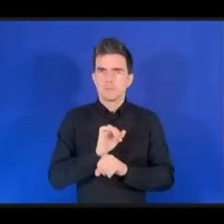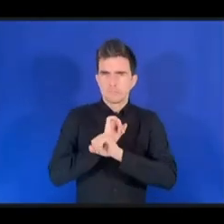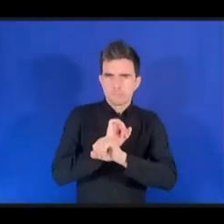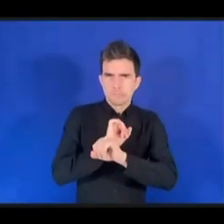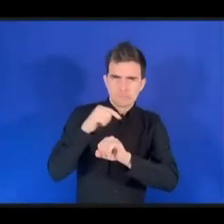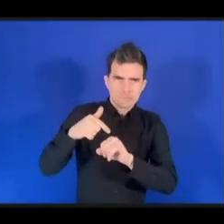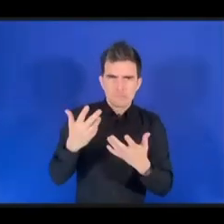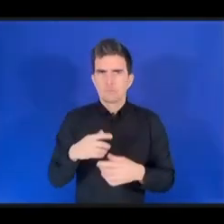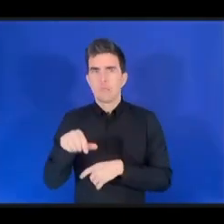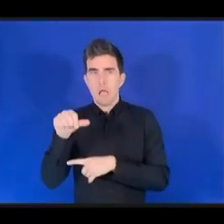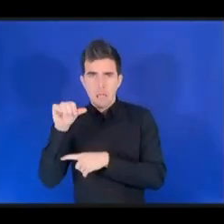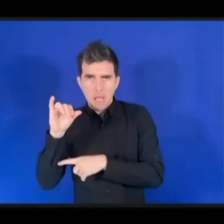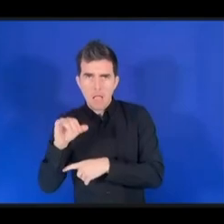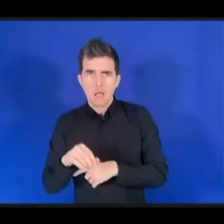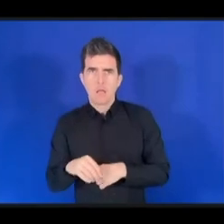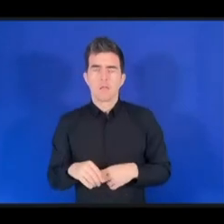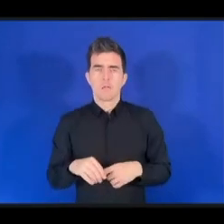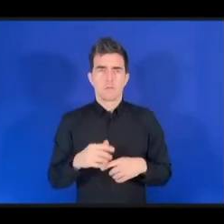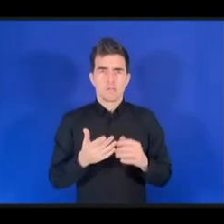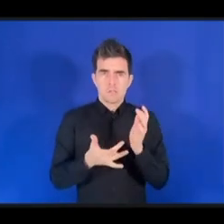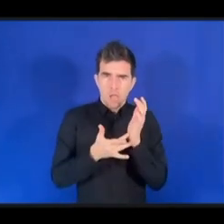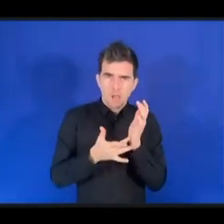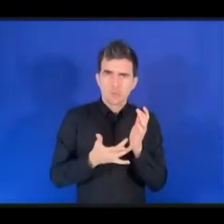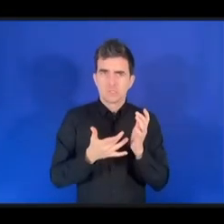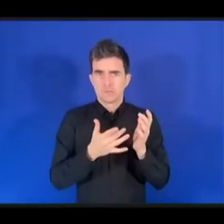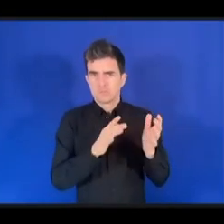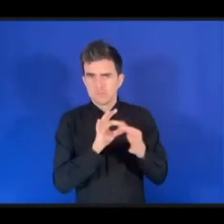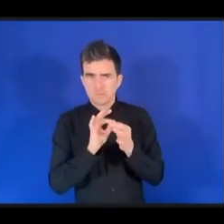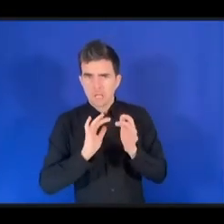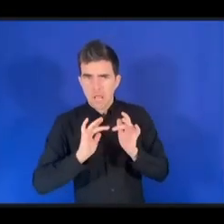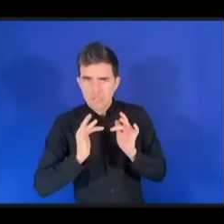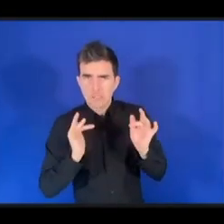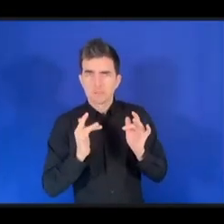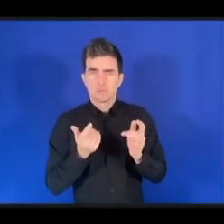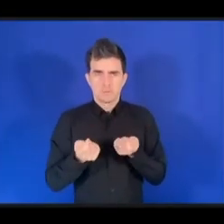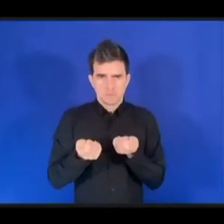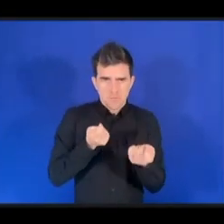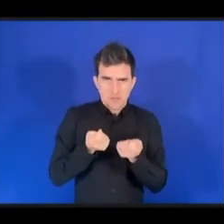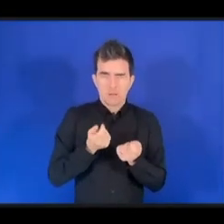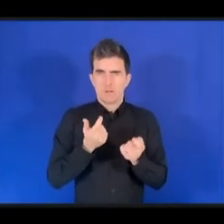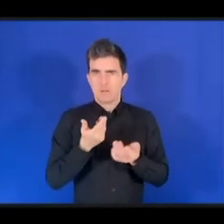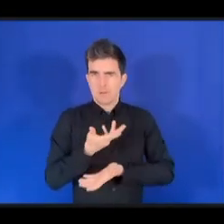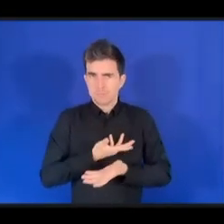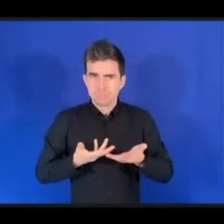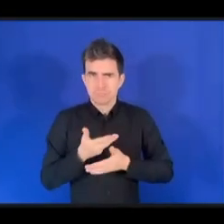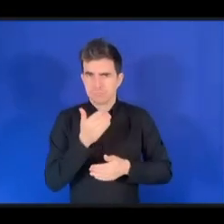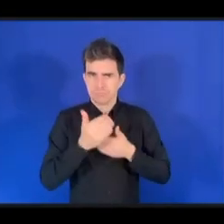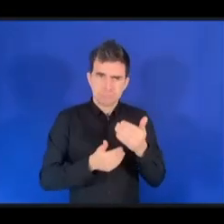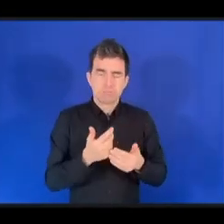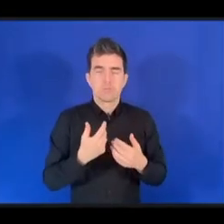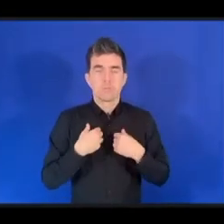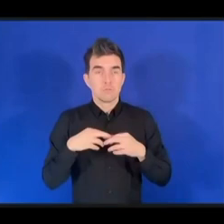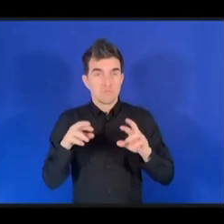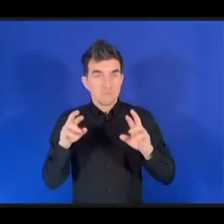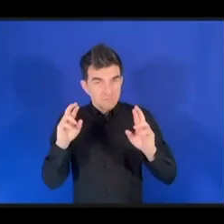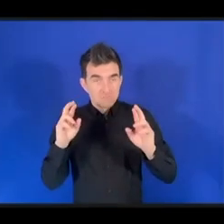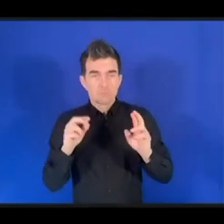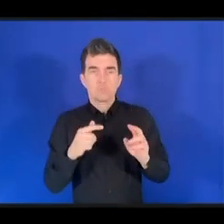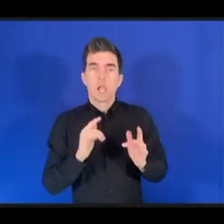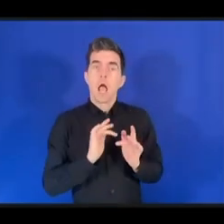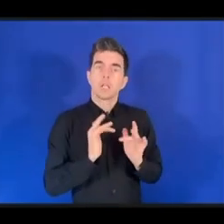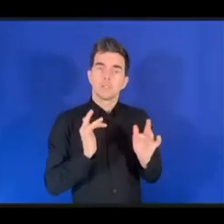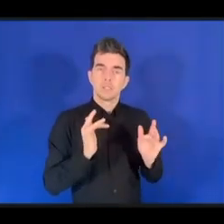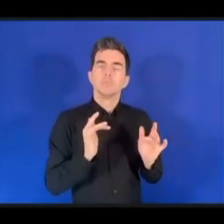さらに誰1人取り残さないジズの達成も含めたインターネット世界の